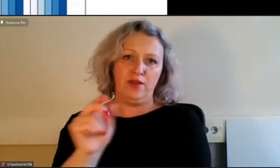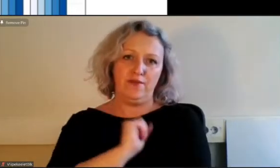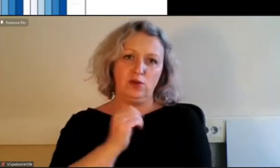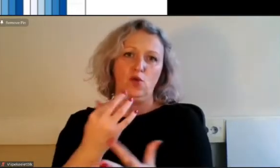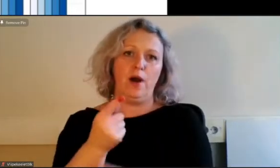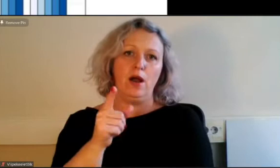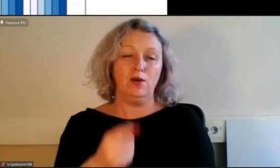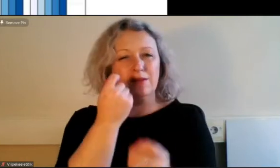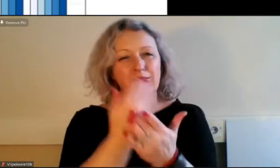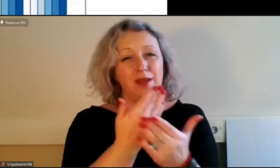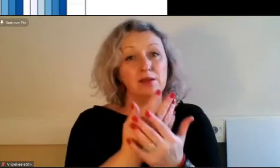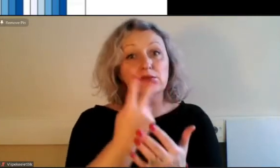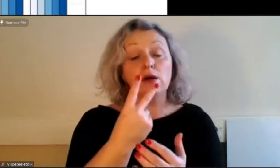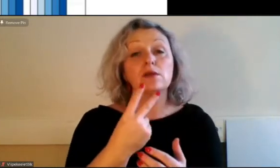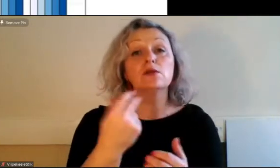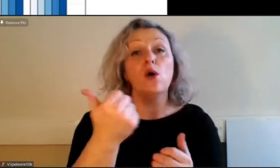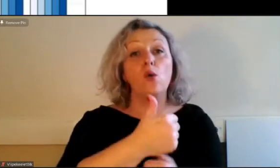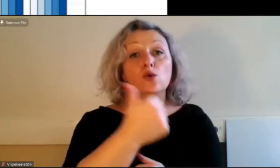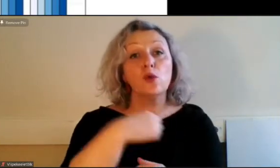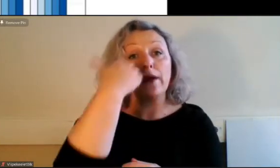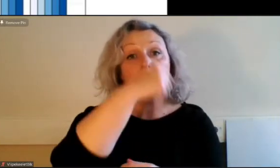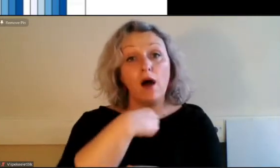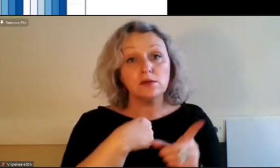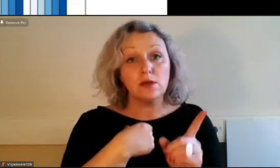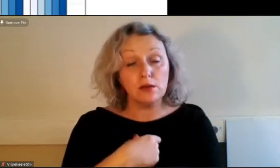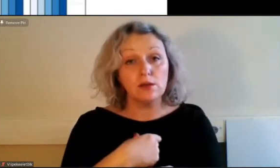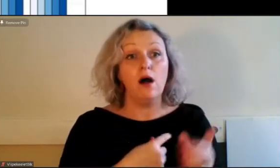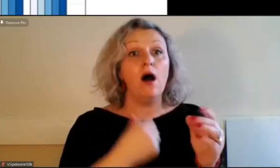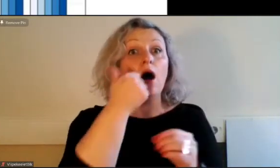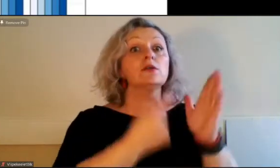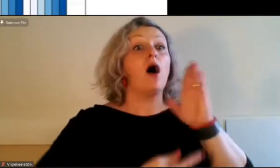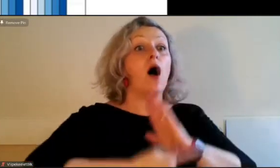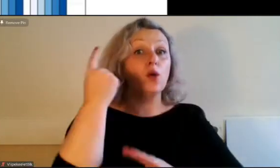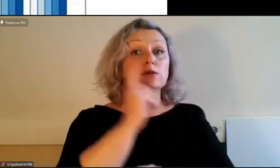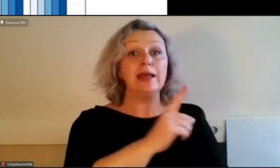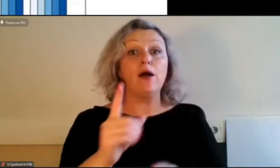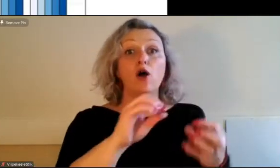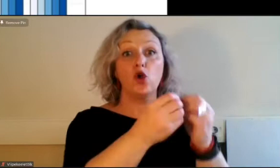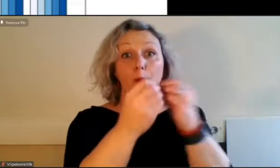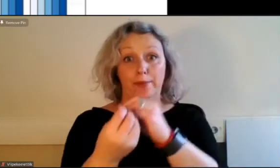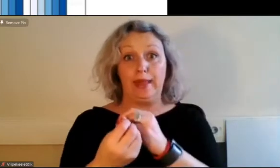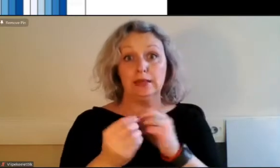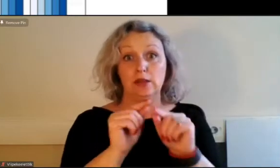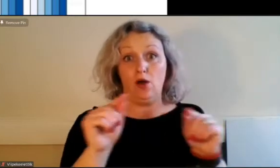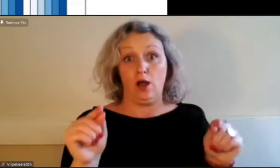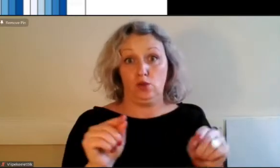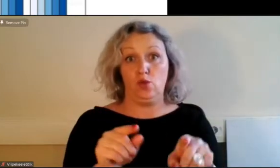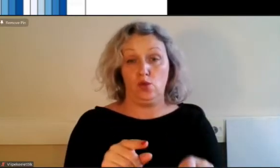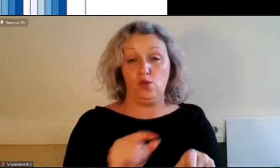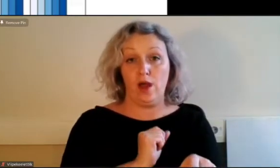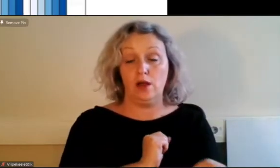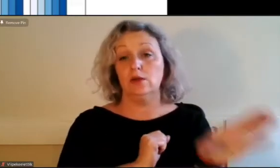aasta viimased kuud ja vanusegrupiti, kui palju inimesed vajavad haiglaravi. Et siin, kui vaadata